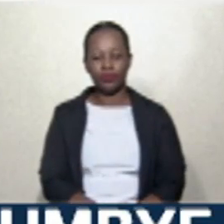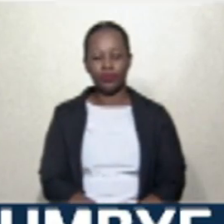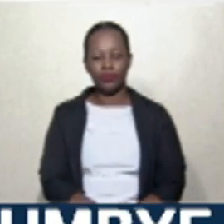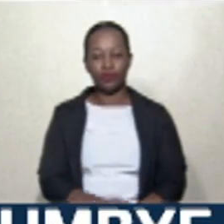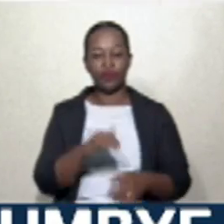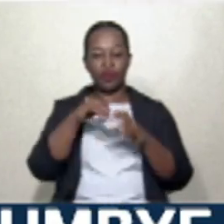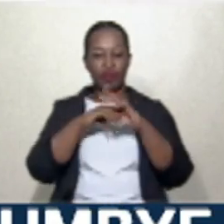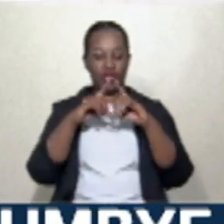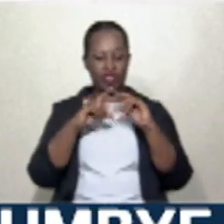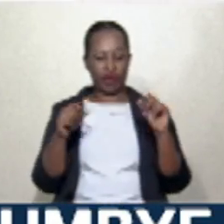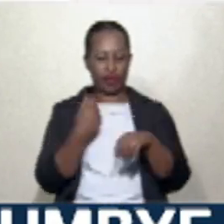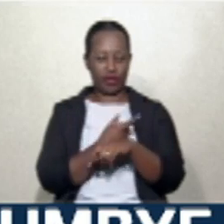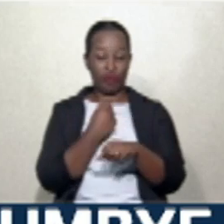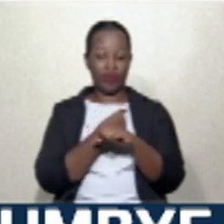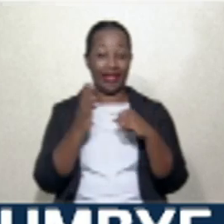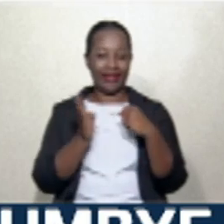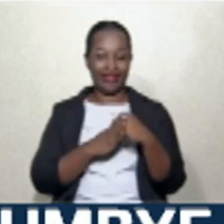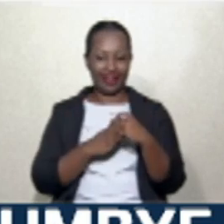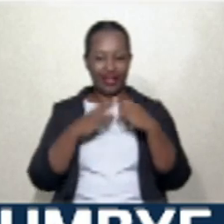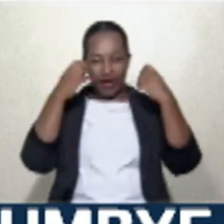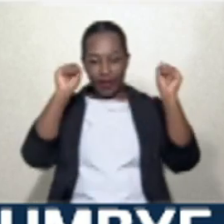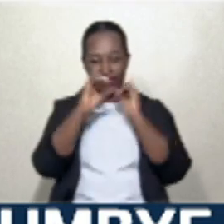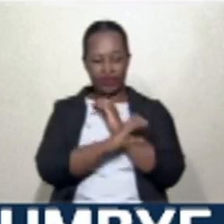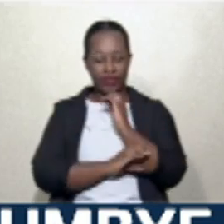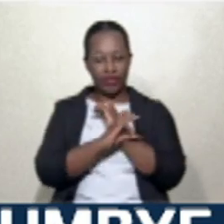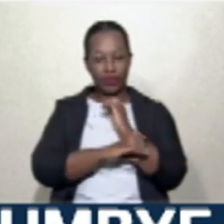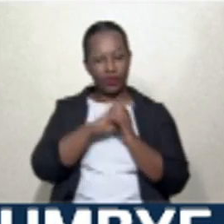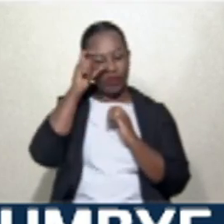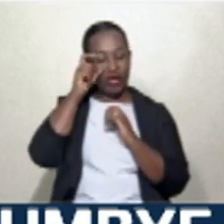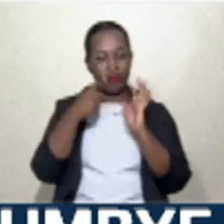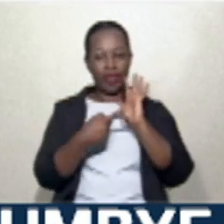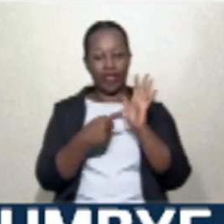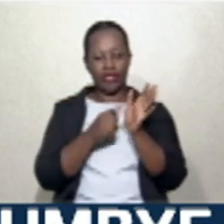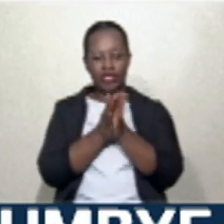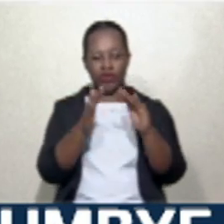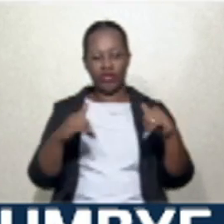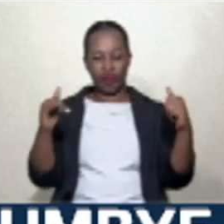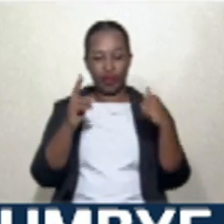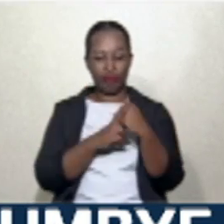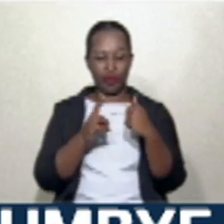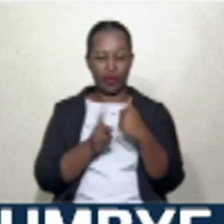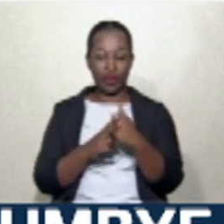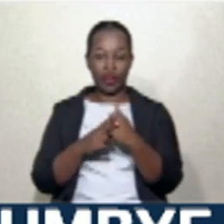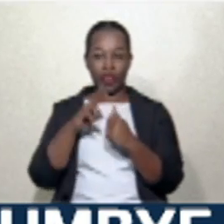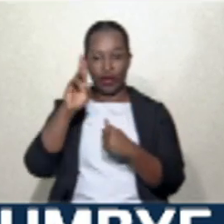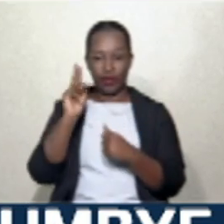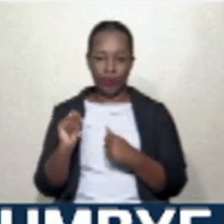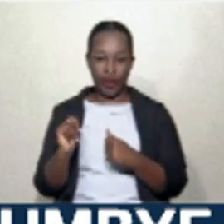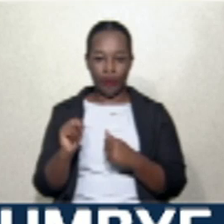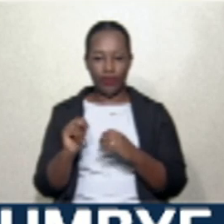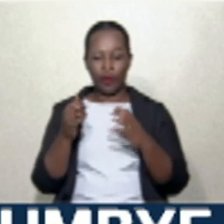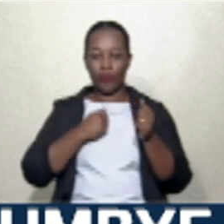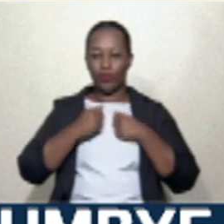Mu ijambo ryamaze hafi minota 9, Perezida wa Repubulika Paul Kagame yagaragarije inteko rusange ya 77 y'umuryango w'abibumbye aho u